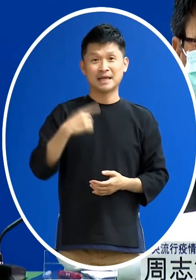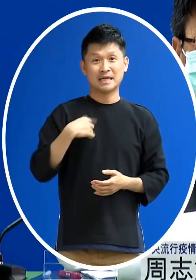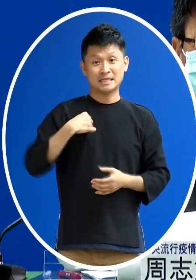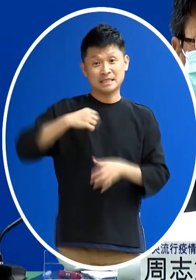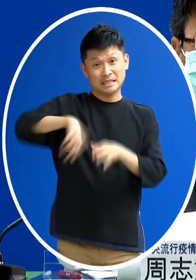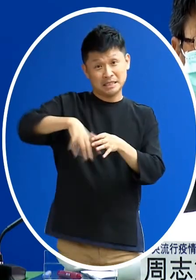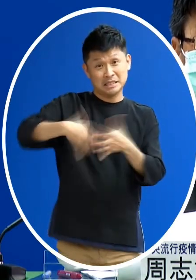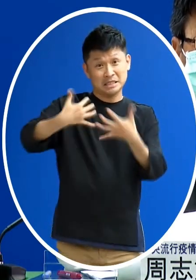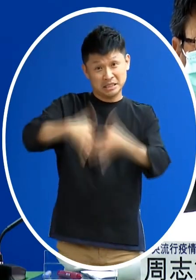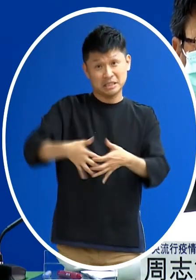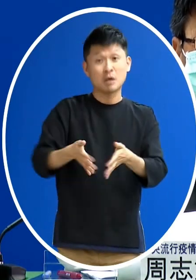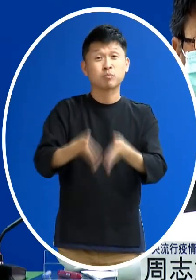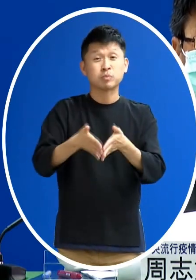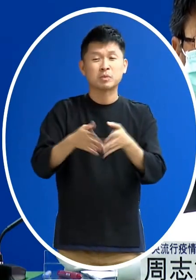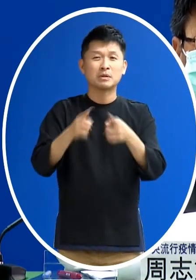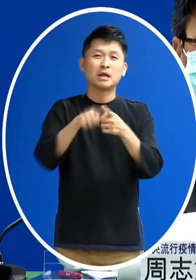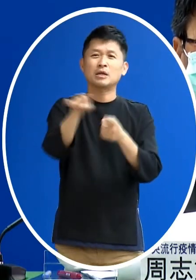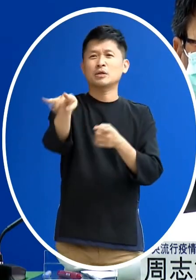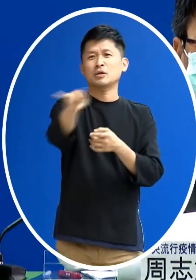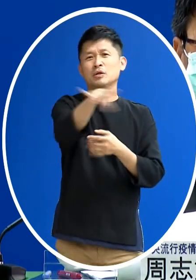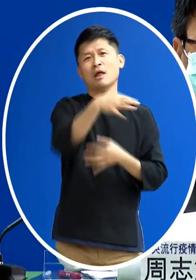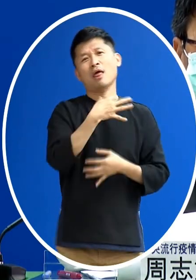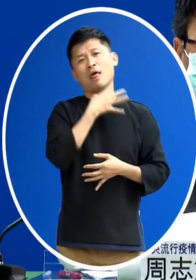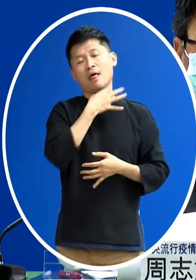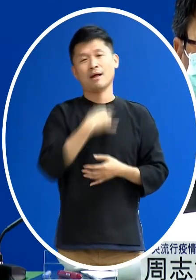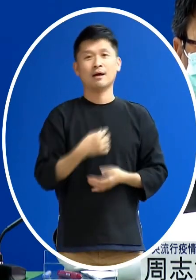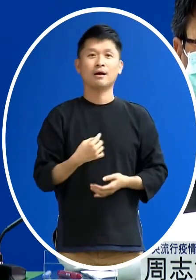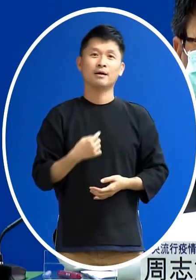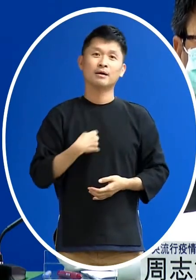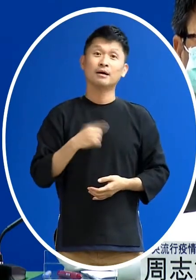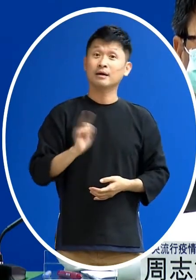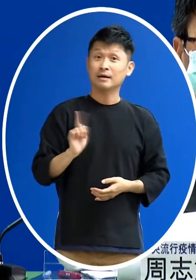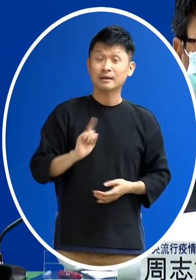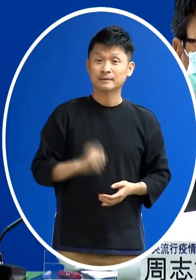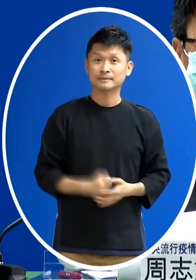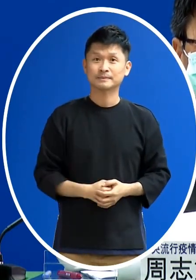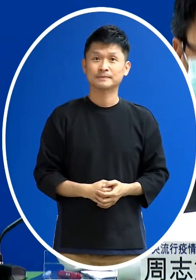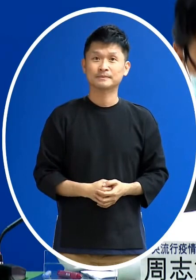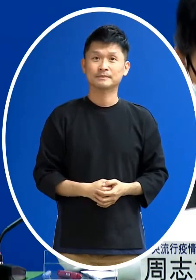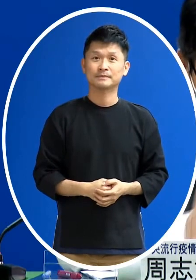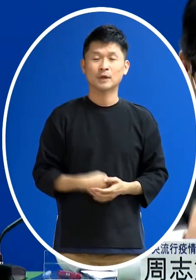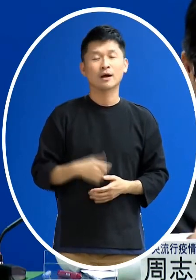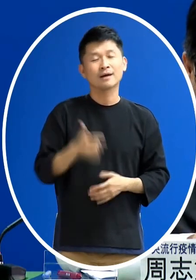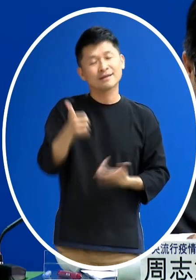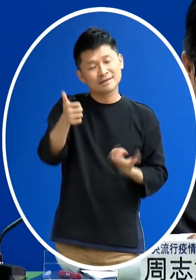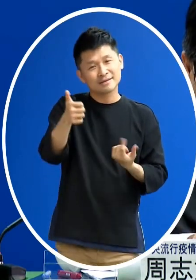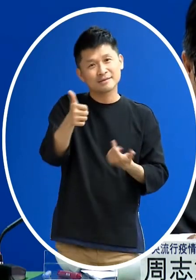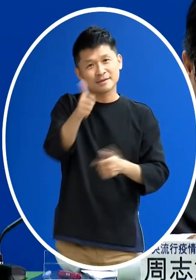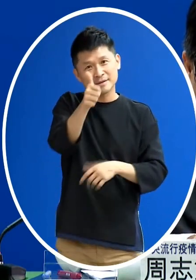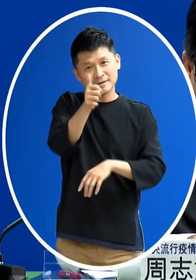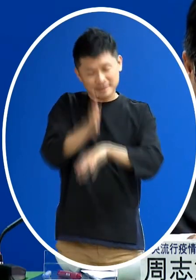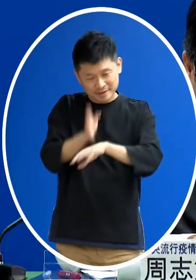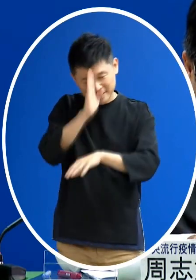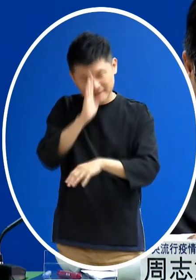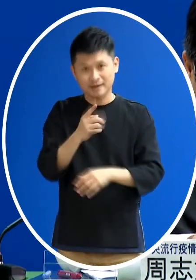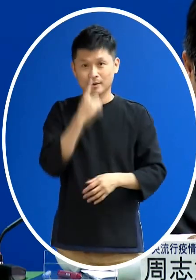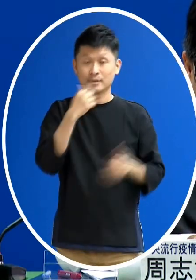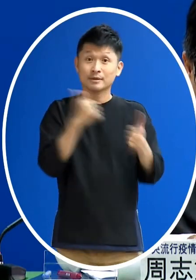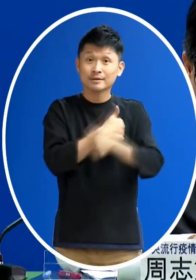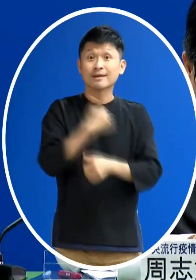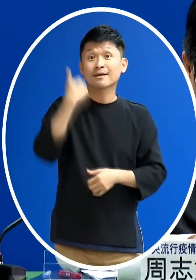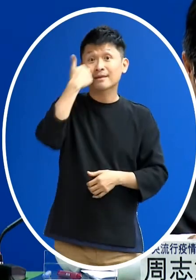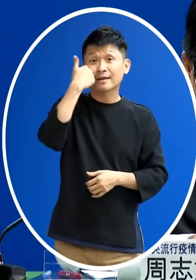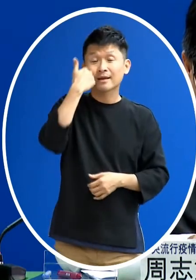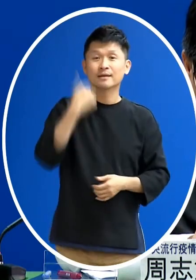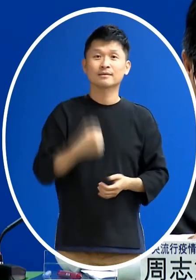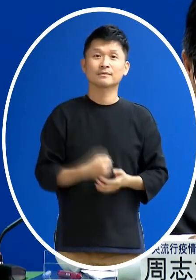洗衣机的人可能比我更多哈。那我们只是用这个就是还是感谢啦哈。因为我代表的是我们所有这